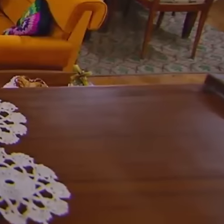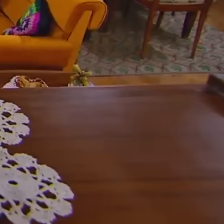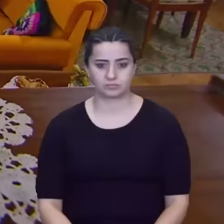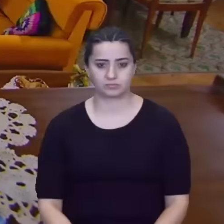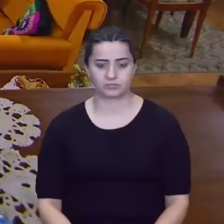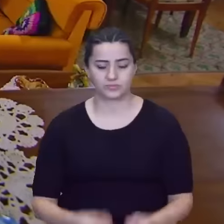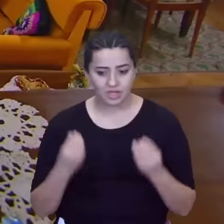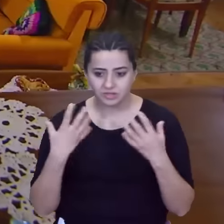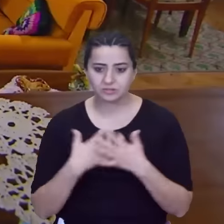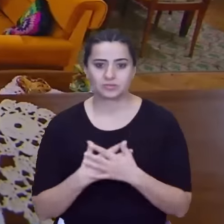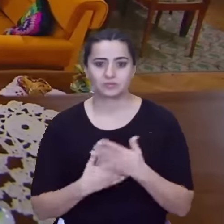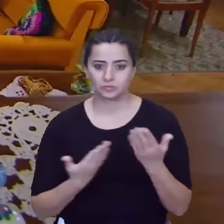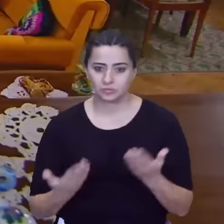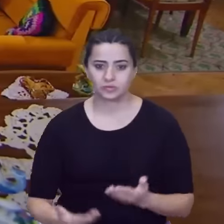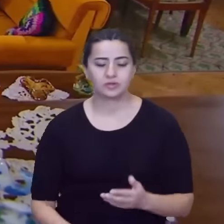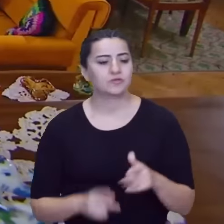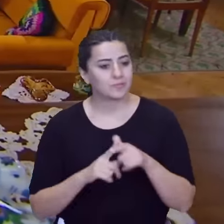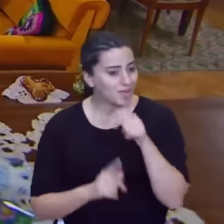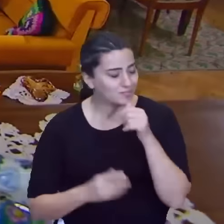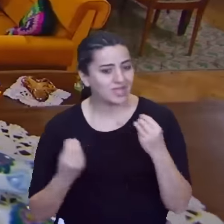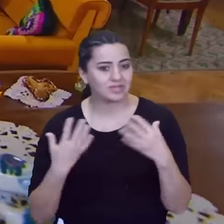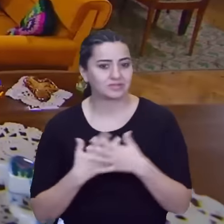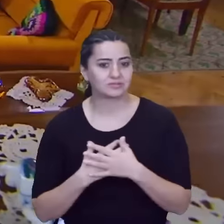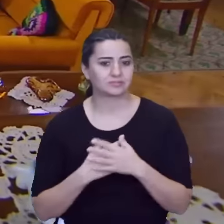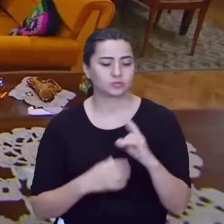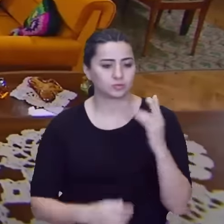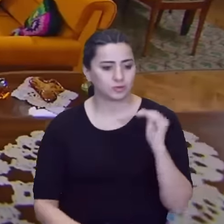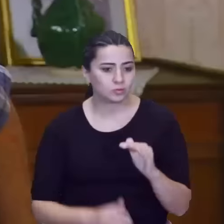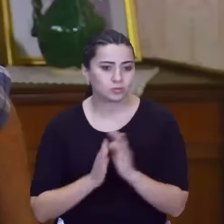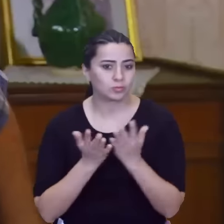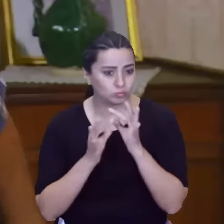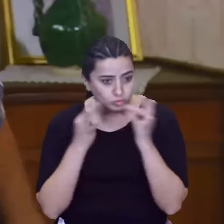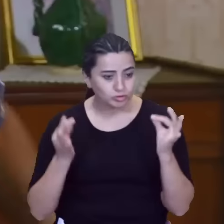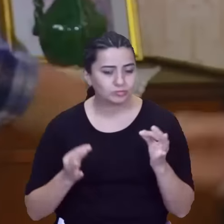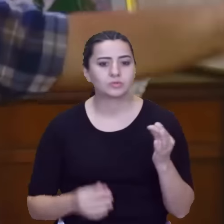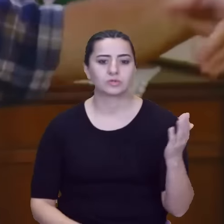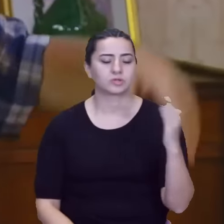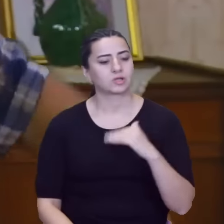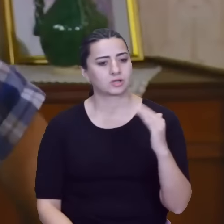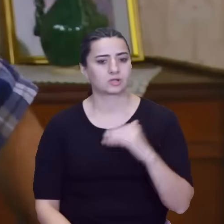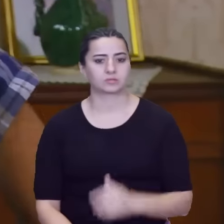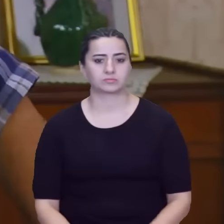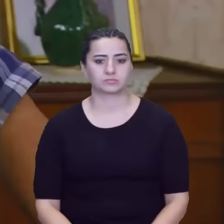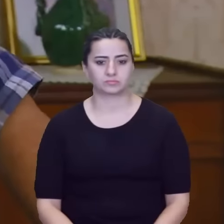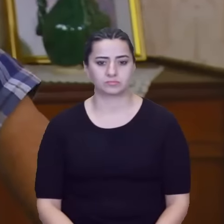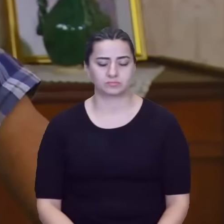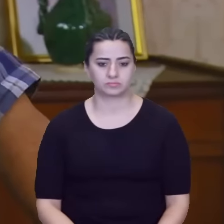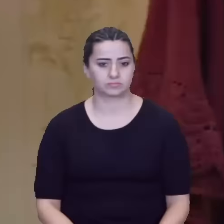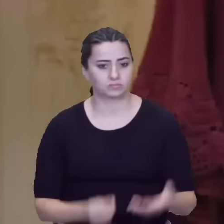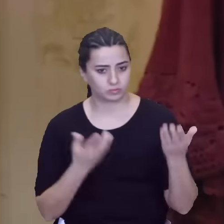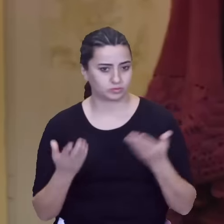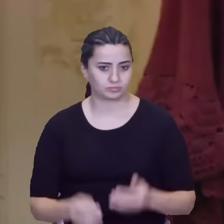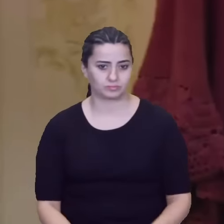İyi akşamlar. Buyurun, hoş geldiniz. Fema abi, iyi akşamlar. Öyle ani bir giriş yaptık ama müsait misiniz? Gel Mesut, gel ya. Gel